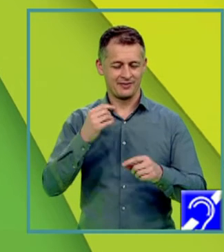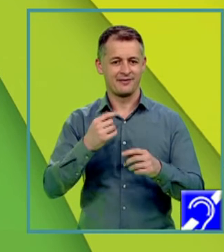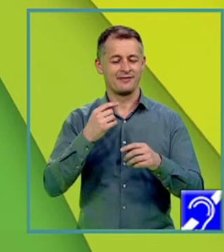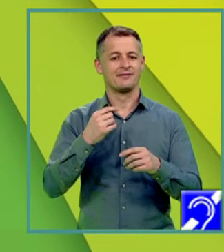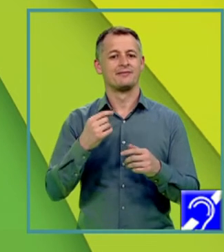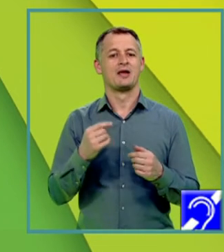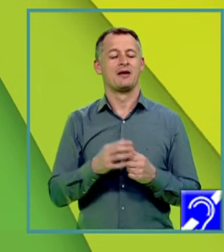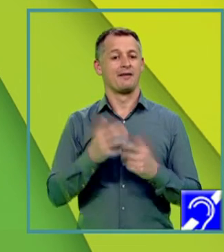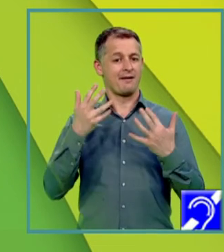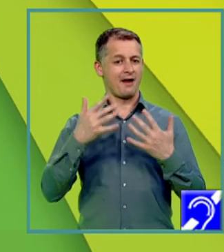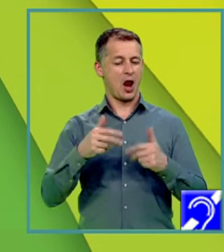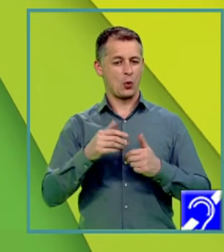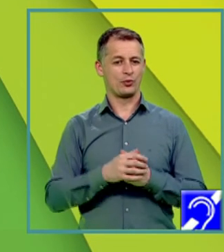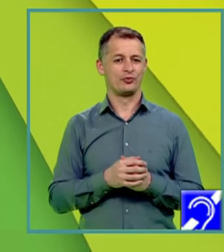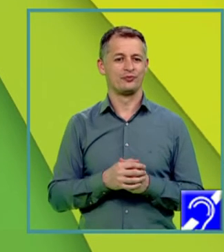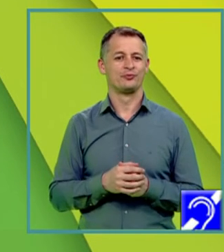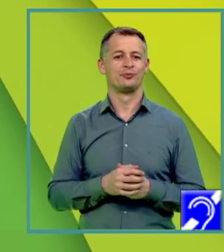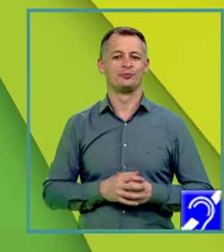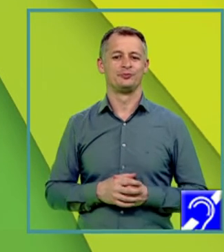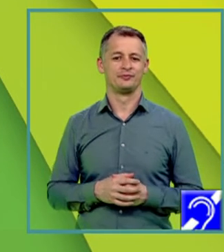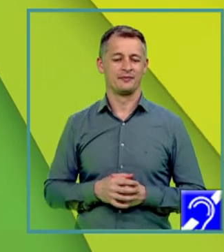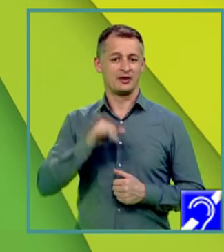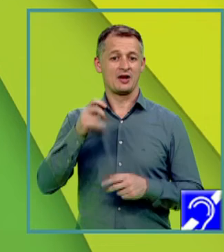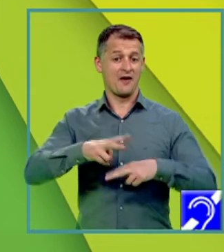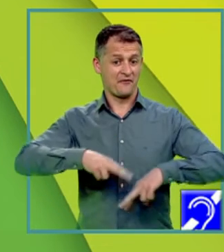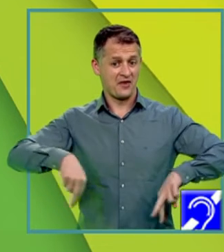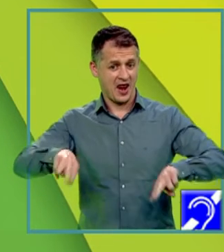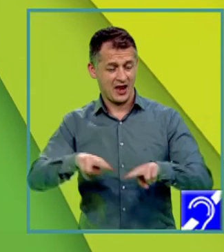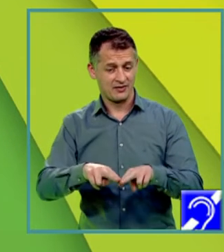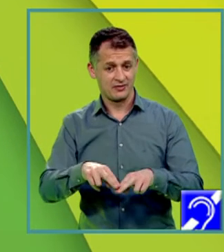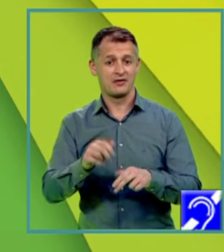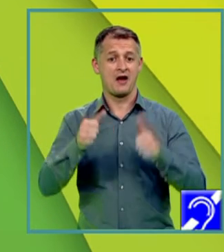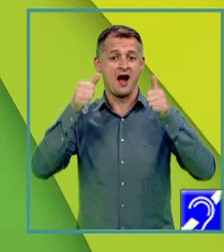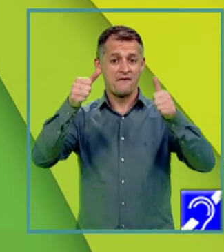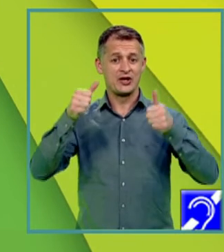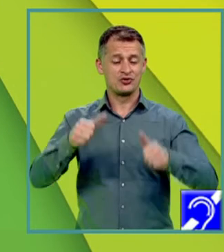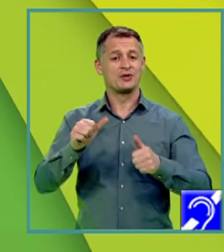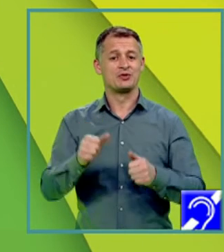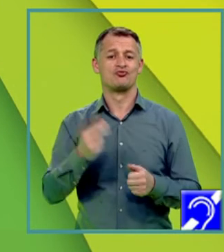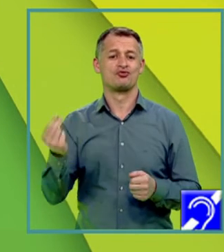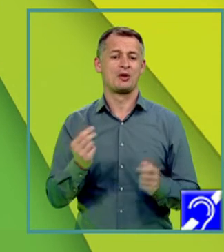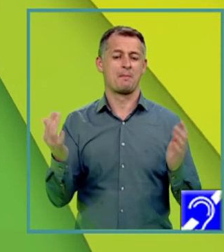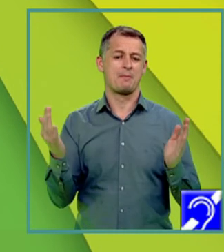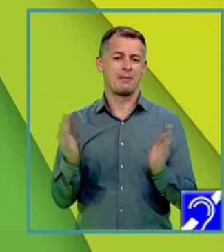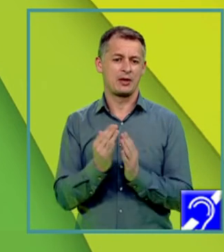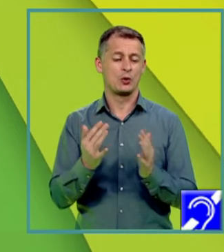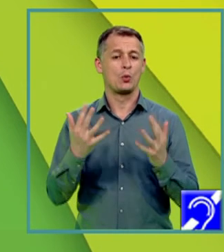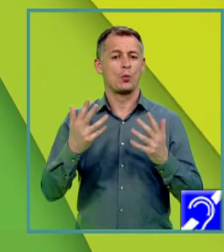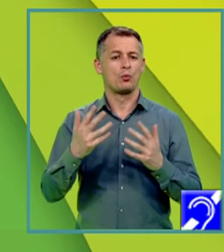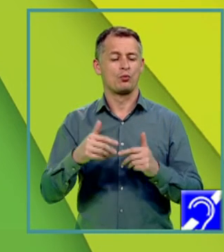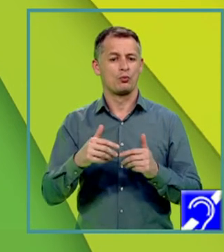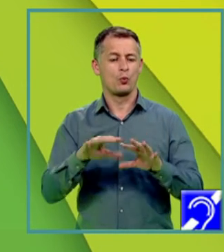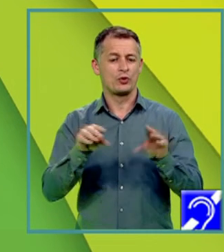m d c din trecem mc1 și c iar la final vom afișa de fapt cel mai mic multiplu comun dintre